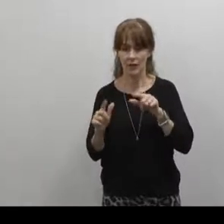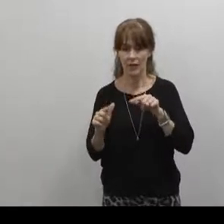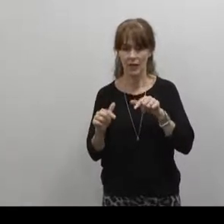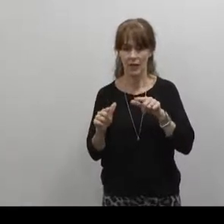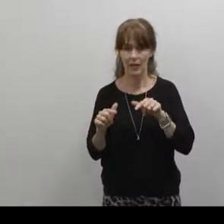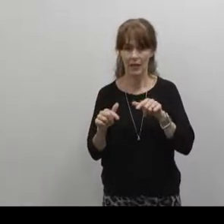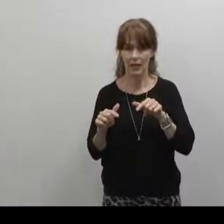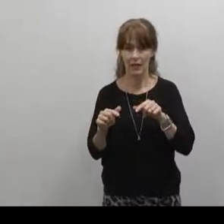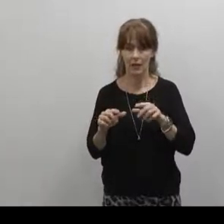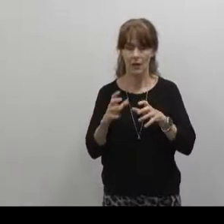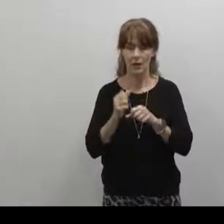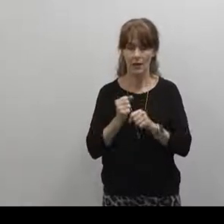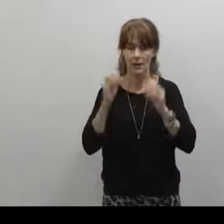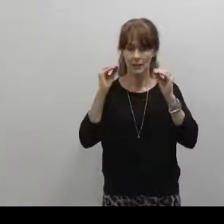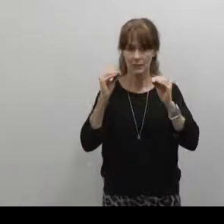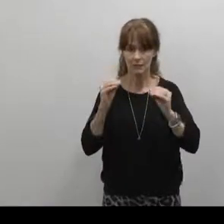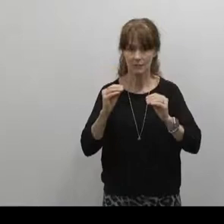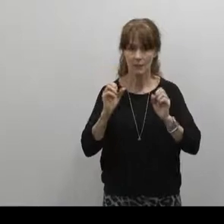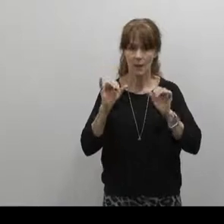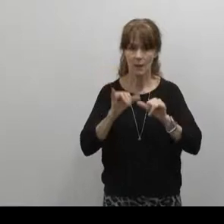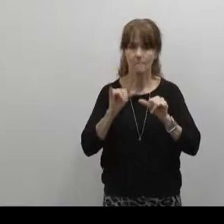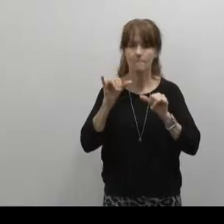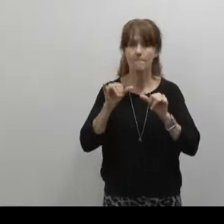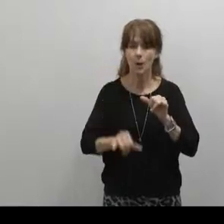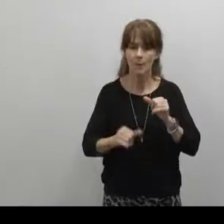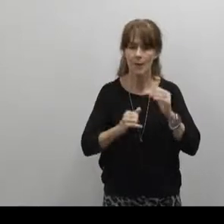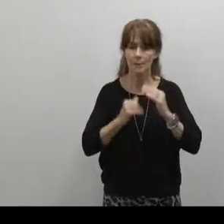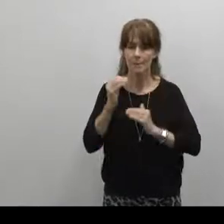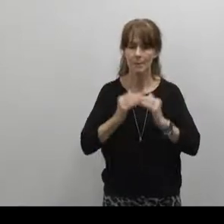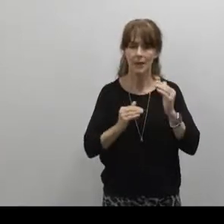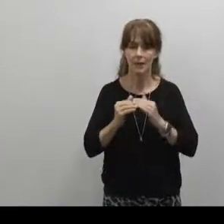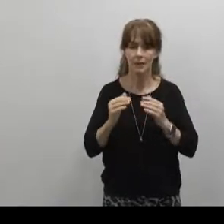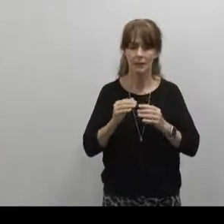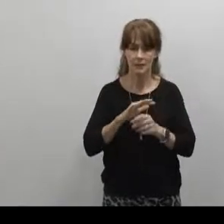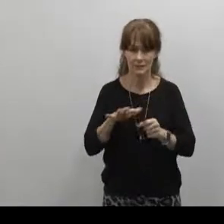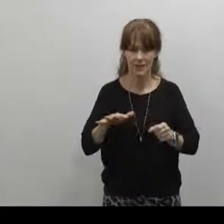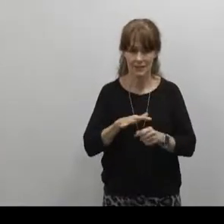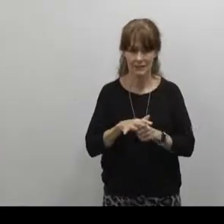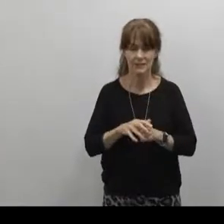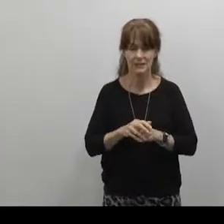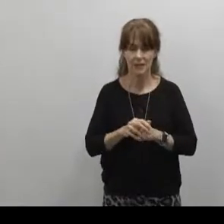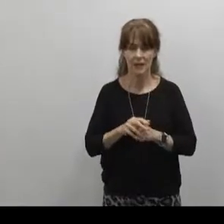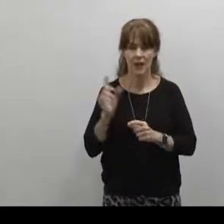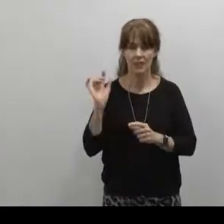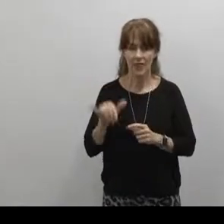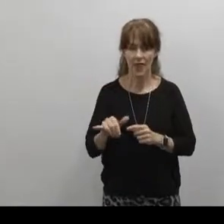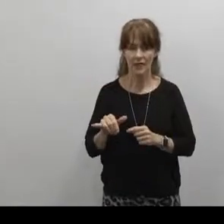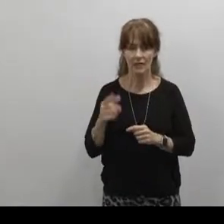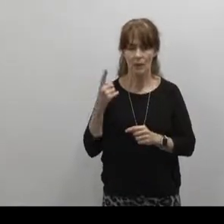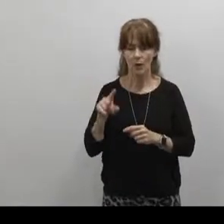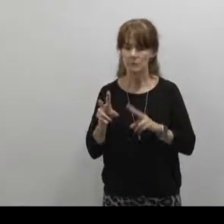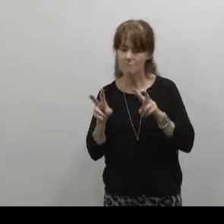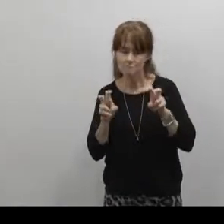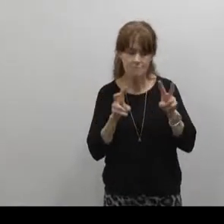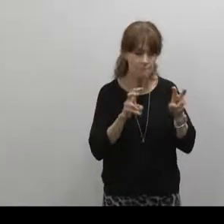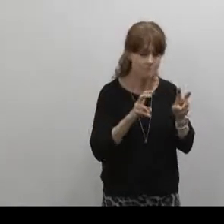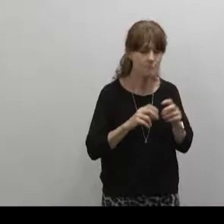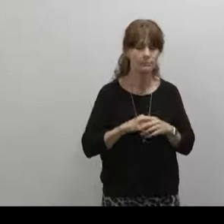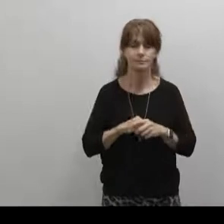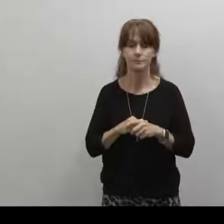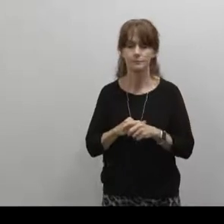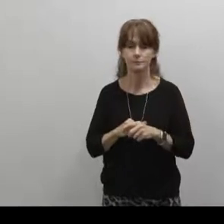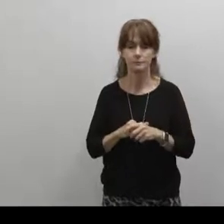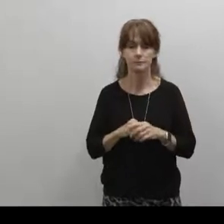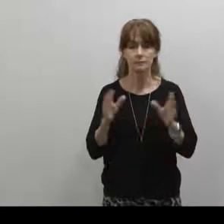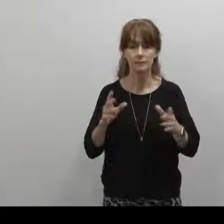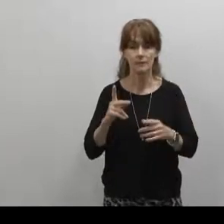châu khám anh bàn cho riêng chú mục dương ai bàn tư tùa cao bật bằng quạt nông ăn kia chẳng trái nế chứ cô bòm non này kế